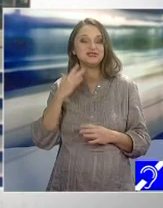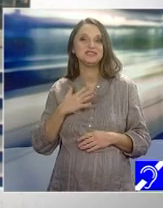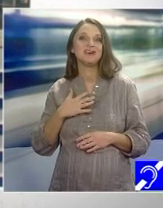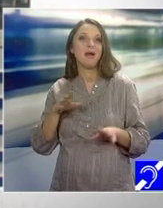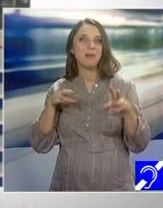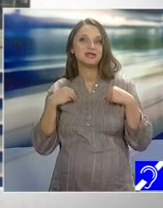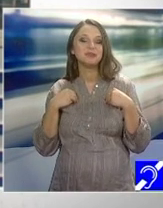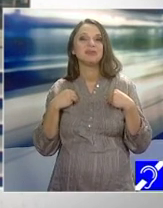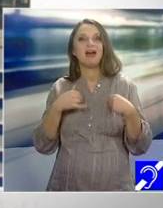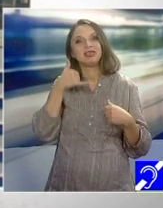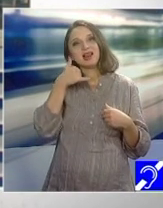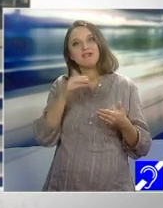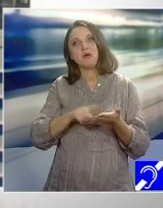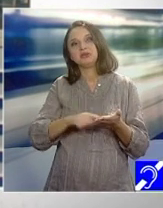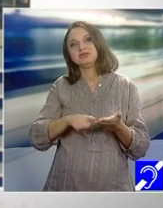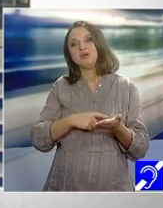ăsta.